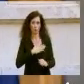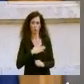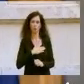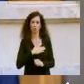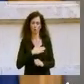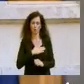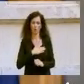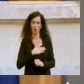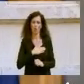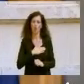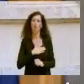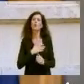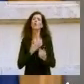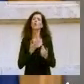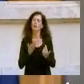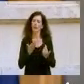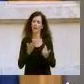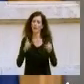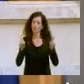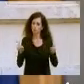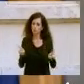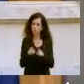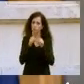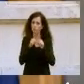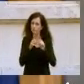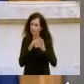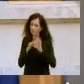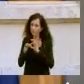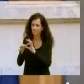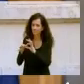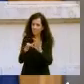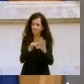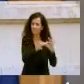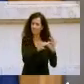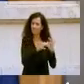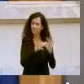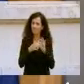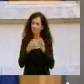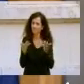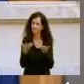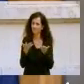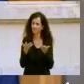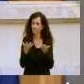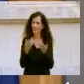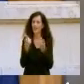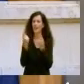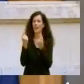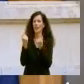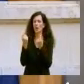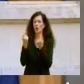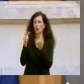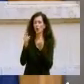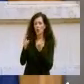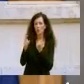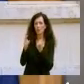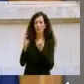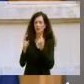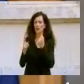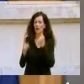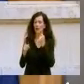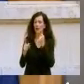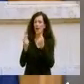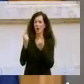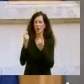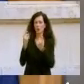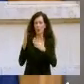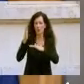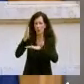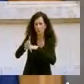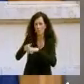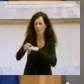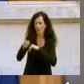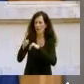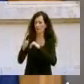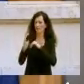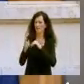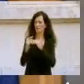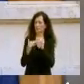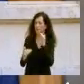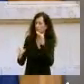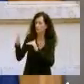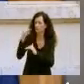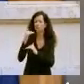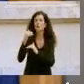coniugando anche la guerra alla economia sommersa il contrasto della mia sommersa in modo da